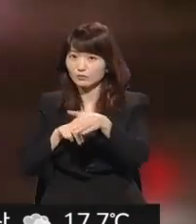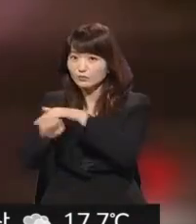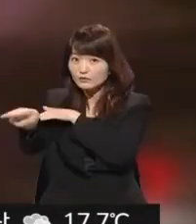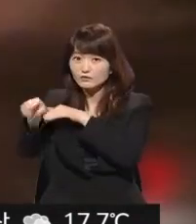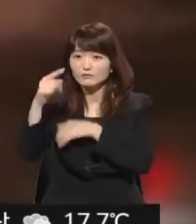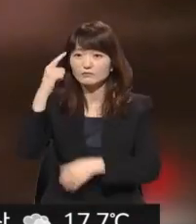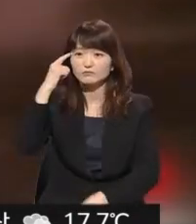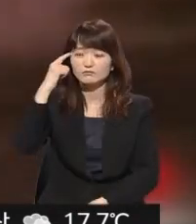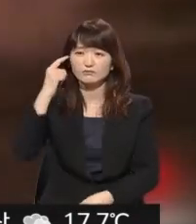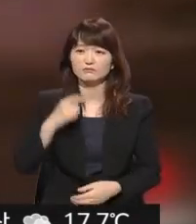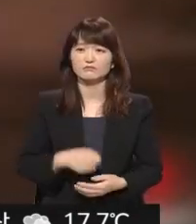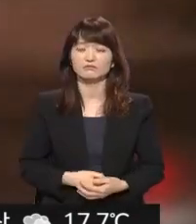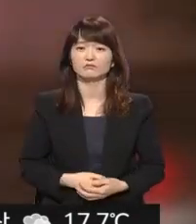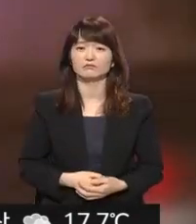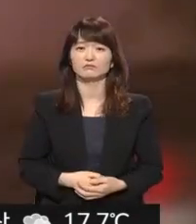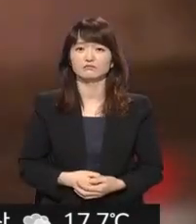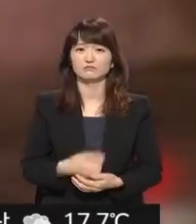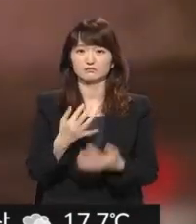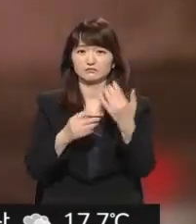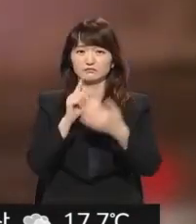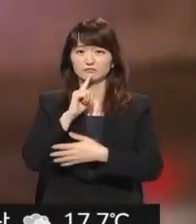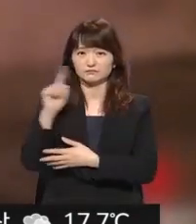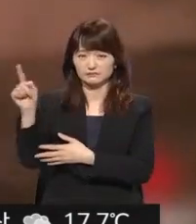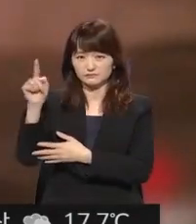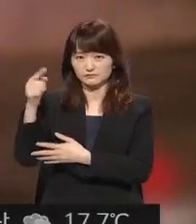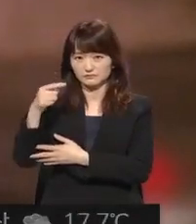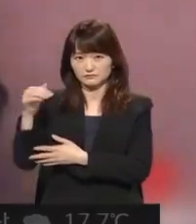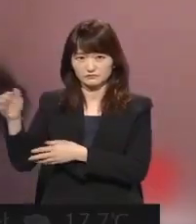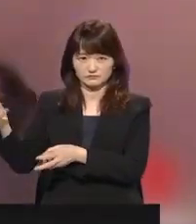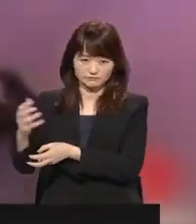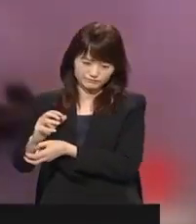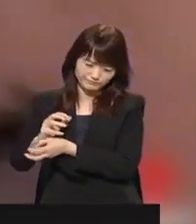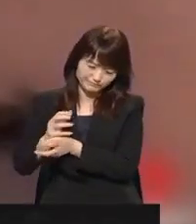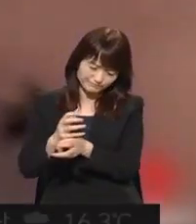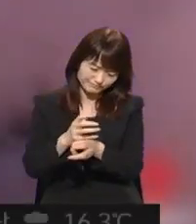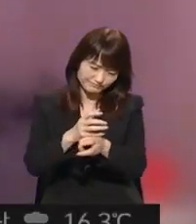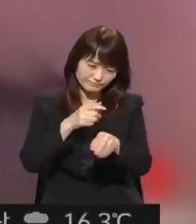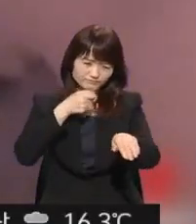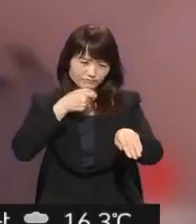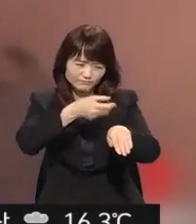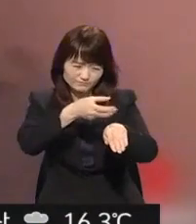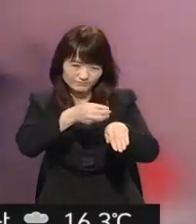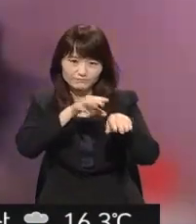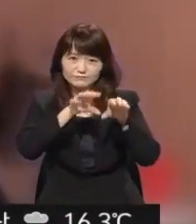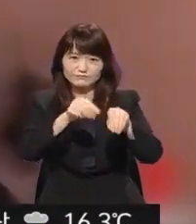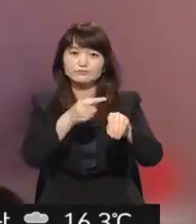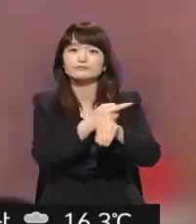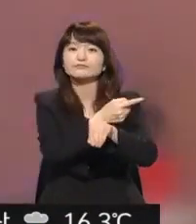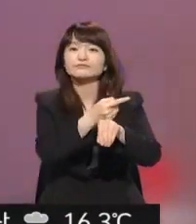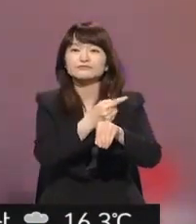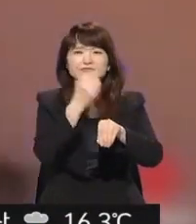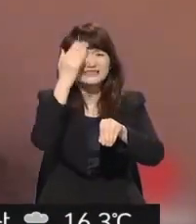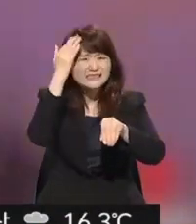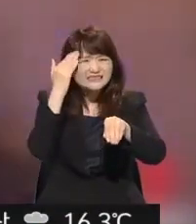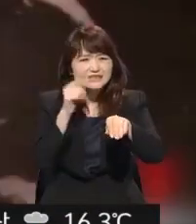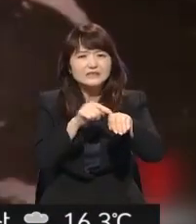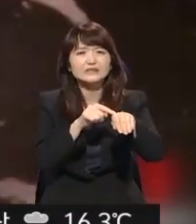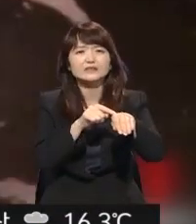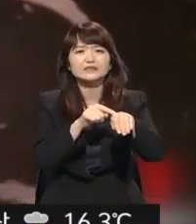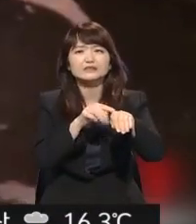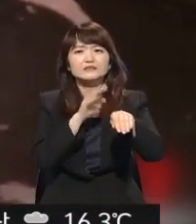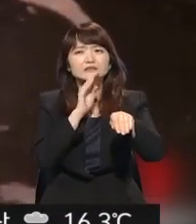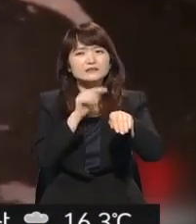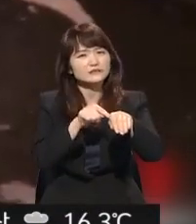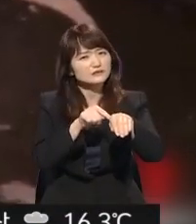겁니다 화재 신고를 받고 집중한 처방지원들이 1시간에 걸쳐 화재를 시작했는데 새까맣게 타버린 차 진짜